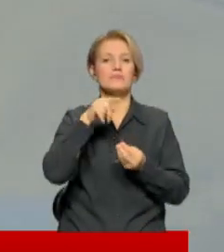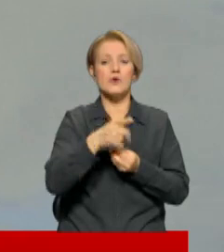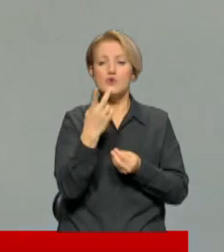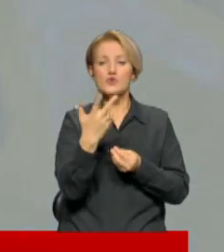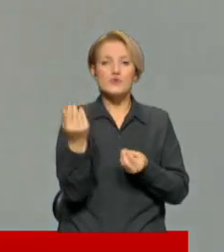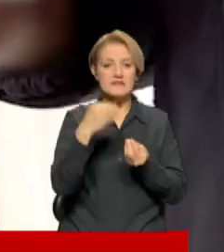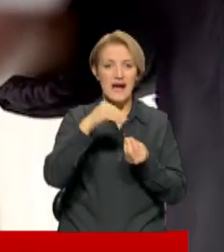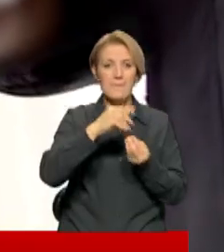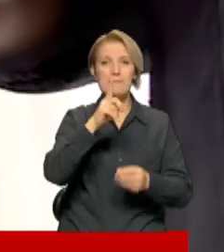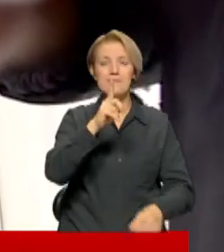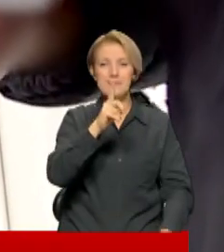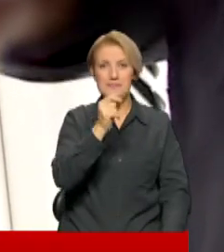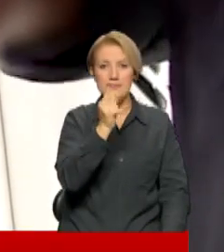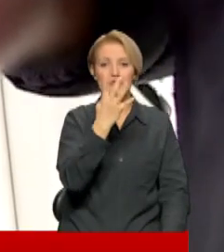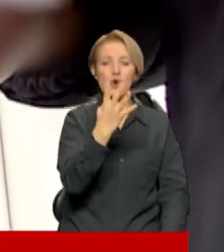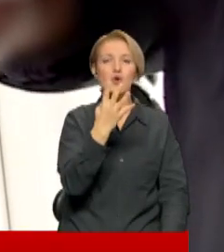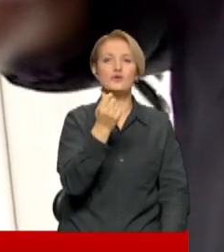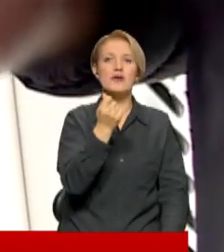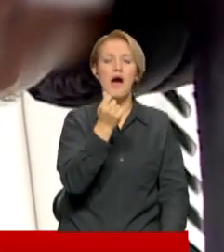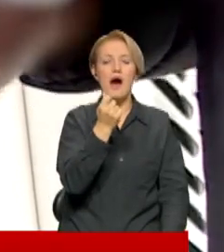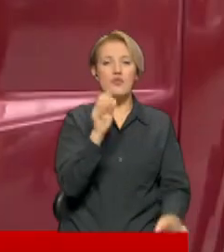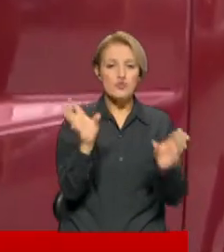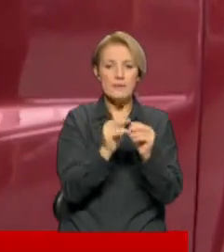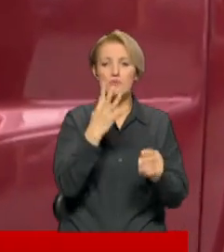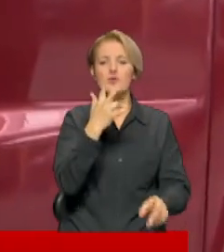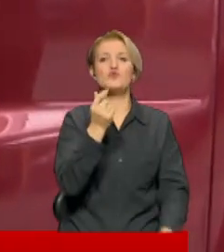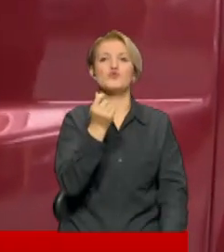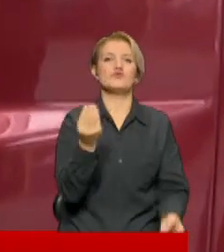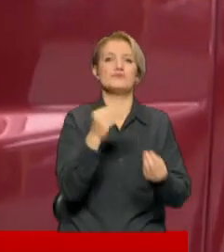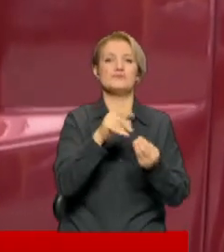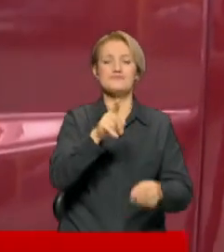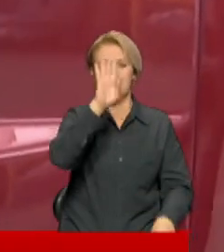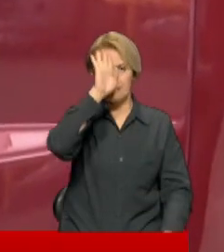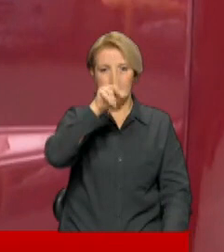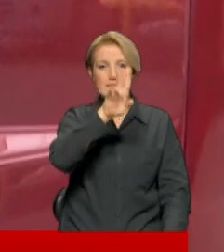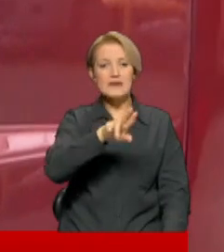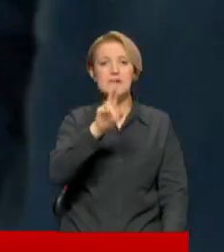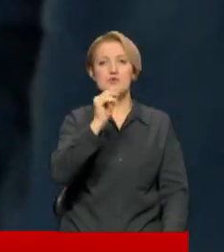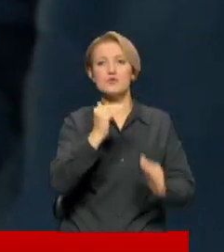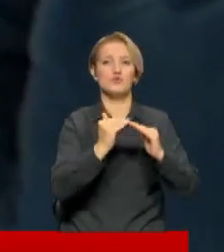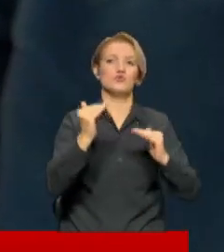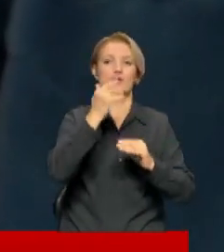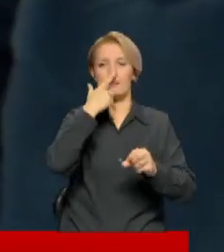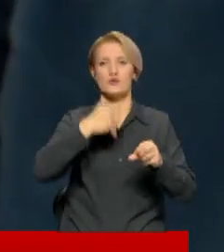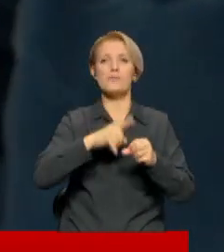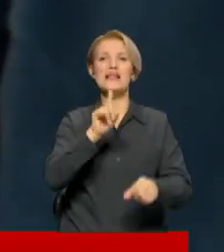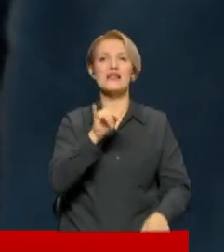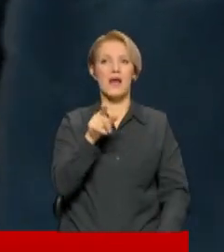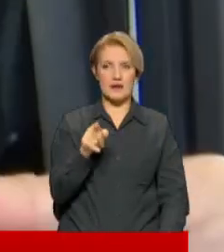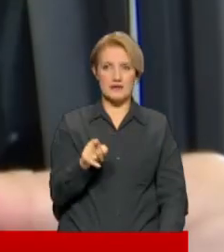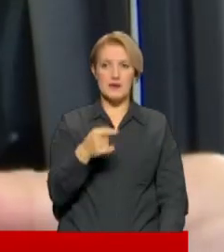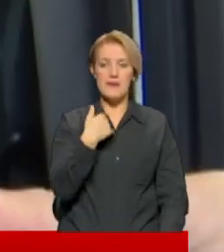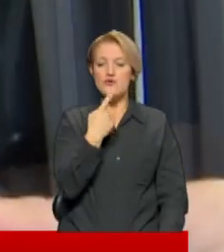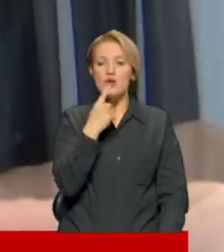3 zam motorinin vize fiyatını 4 lira 3 kuruş artırdı İstanbul'da 27 liranın üzerine çıktı motorinin litresi Ben